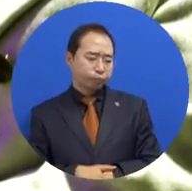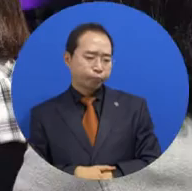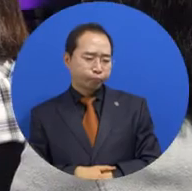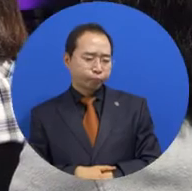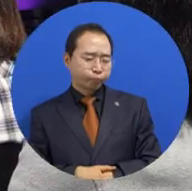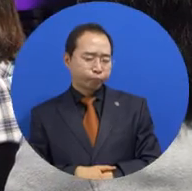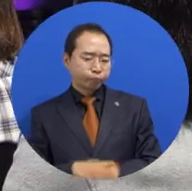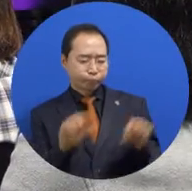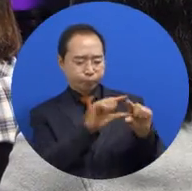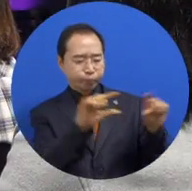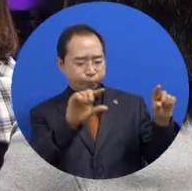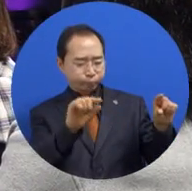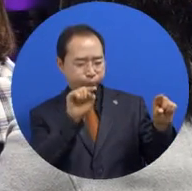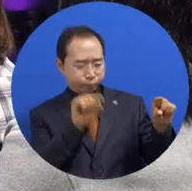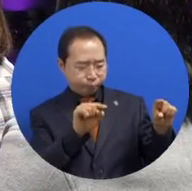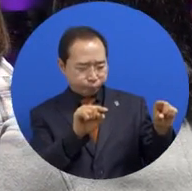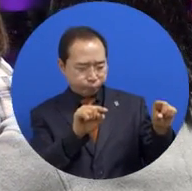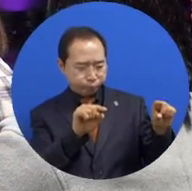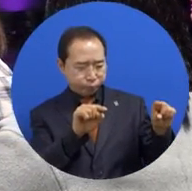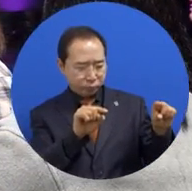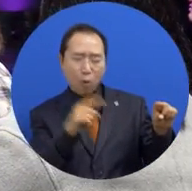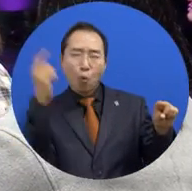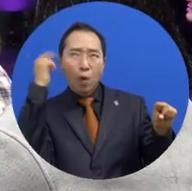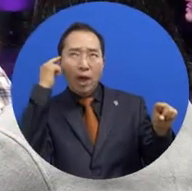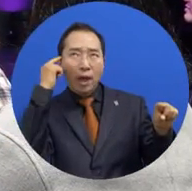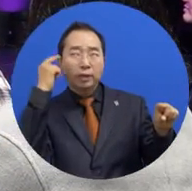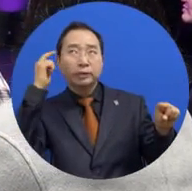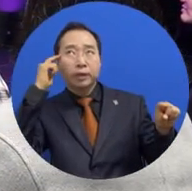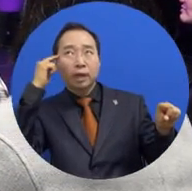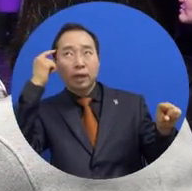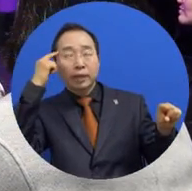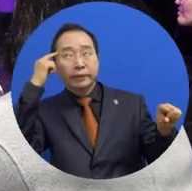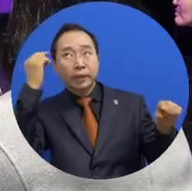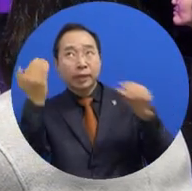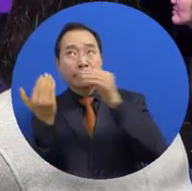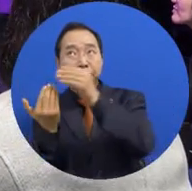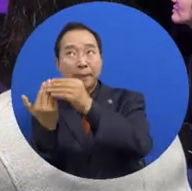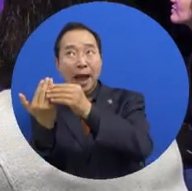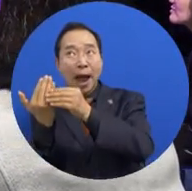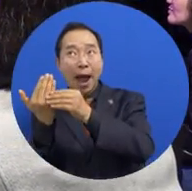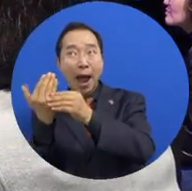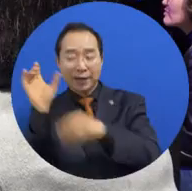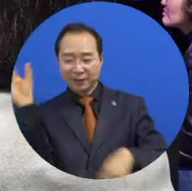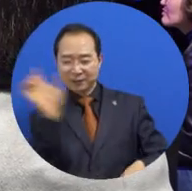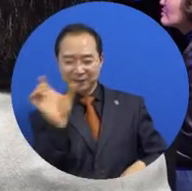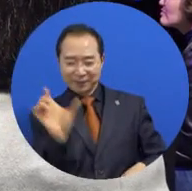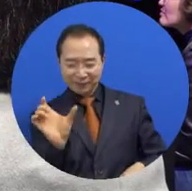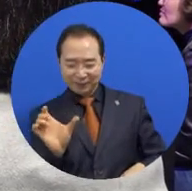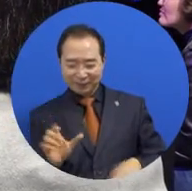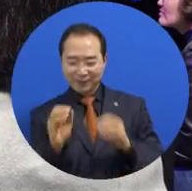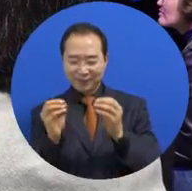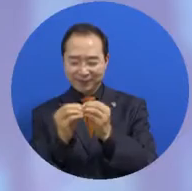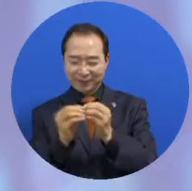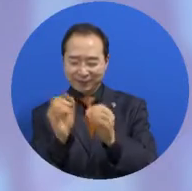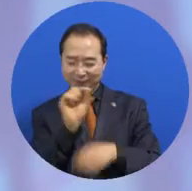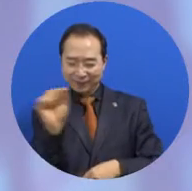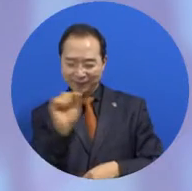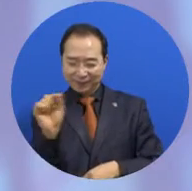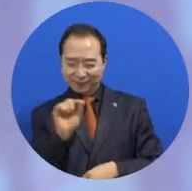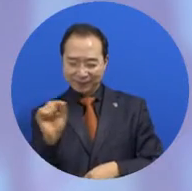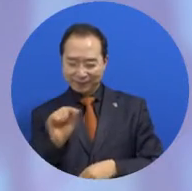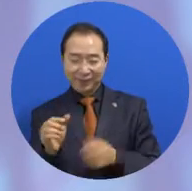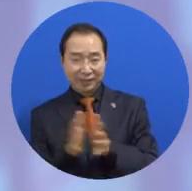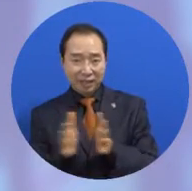들어왔지? 그러면 요걸 떠오르는 것들을 정리를 해보는 거죠. 예. 그래서 그걸 한 뭐 한 단락?